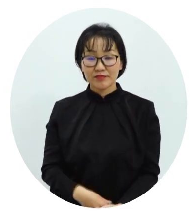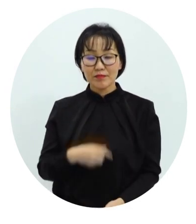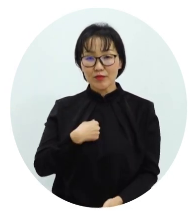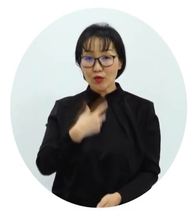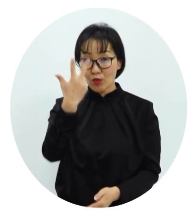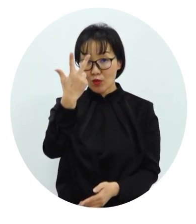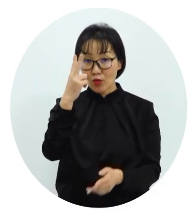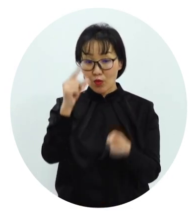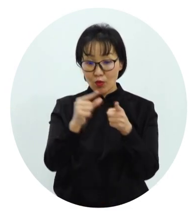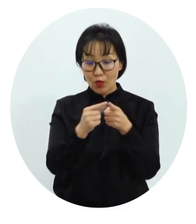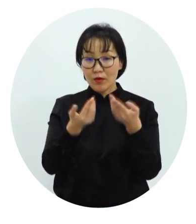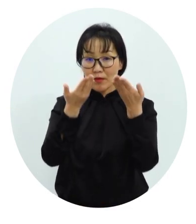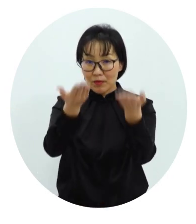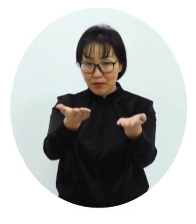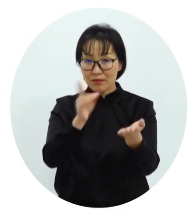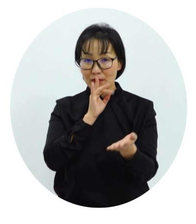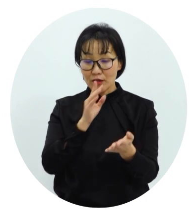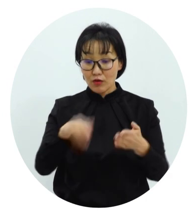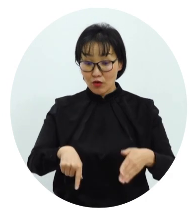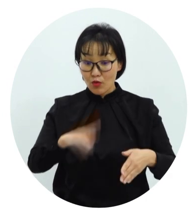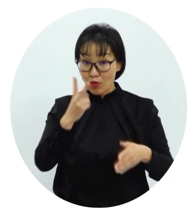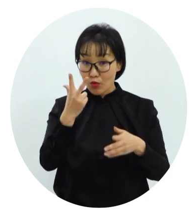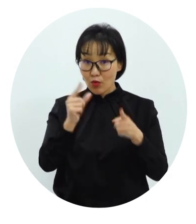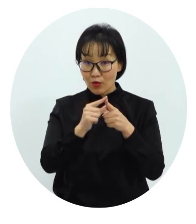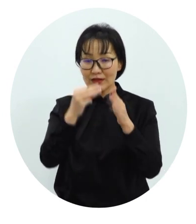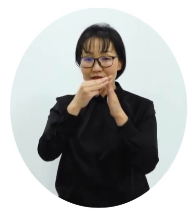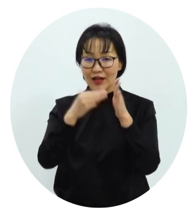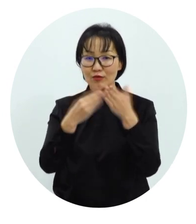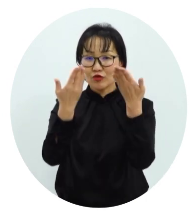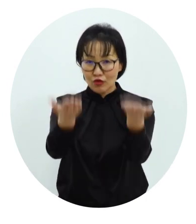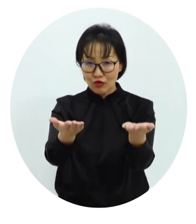Багш нь гурван үгийг та нартай тайлбарлаж өгье.